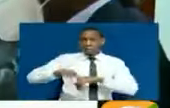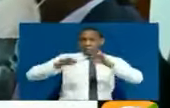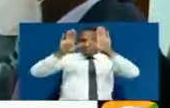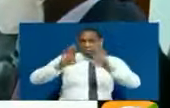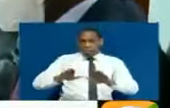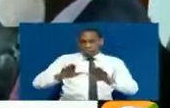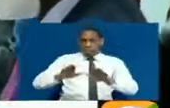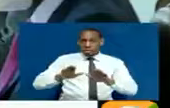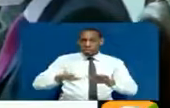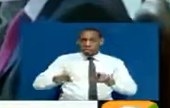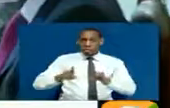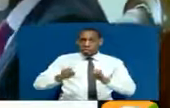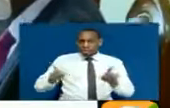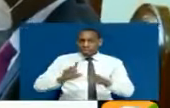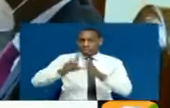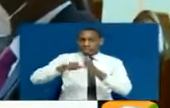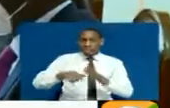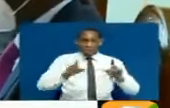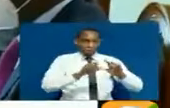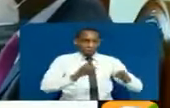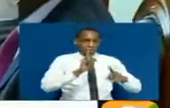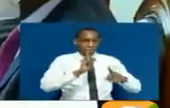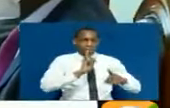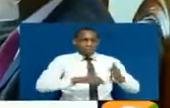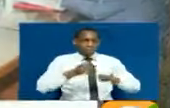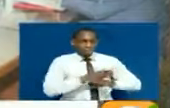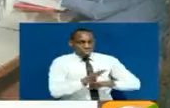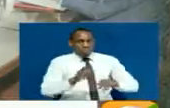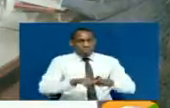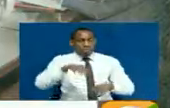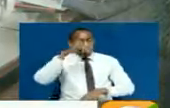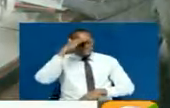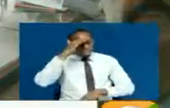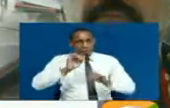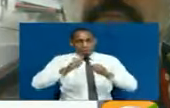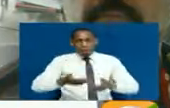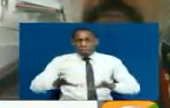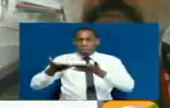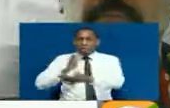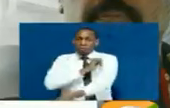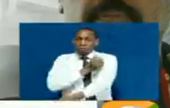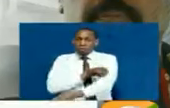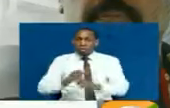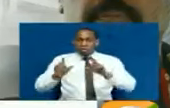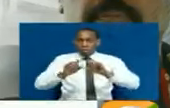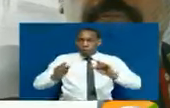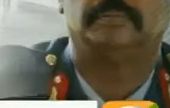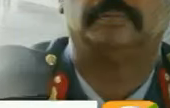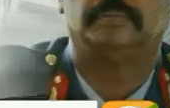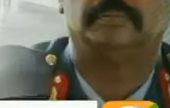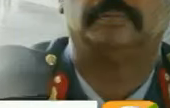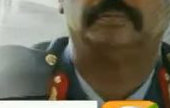muhimu yaliyogatuliwa, hata ingawa baadaye alidai kuhadaiwa na kuleweshwa ili asalimu amri. Kulingana na Jaji